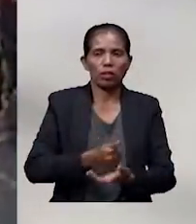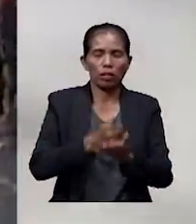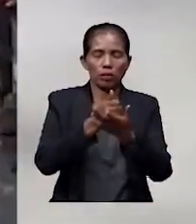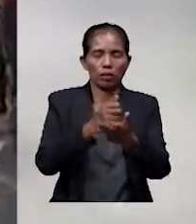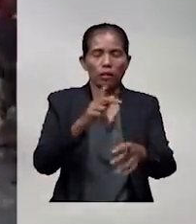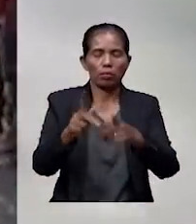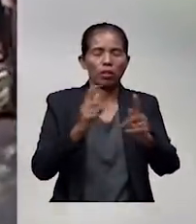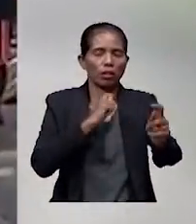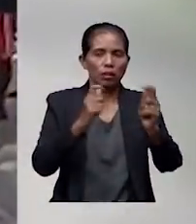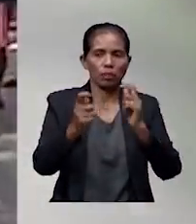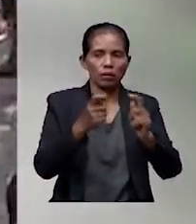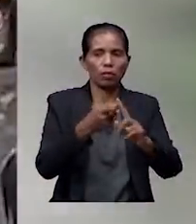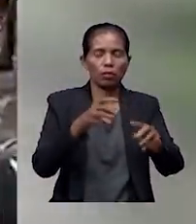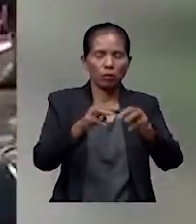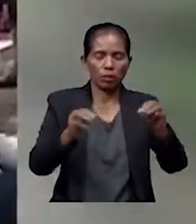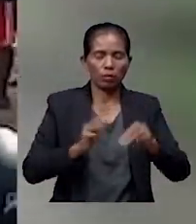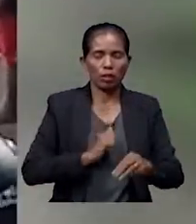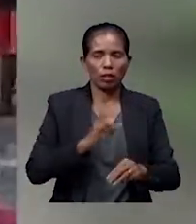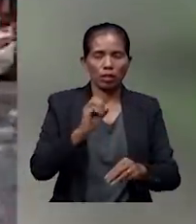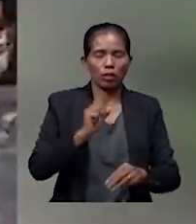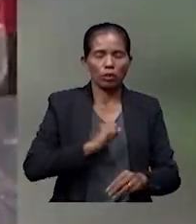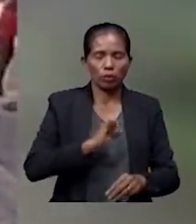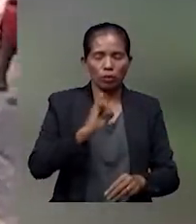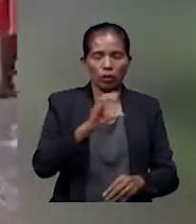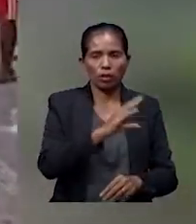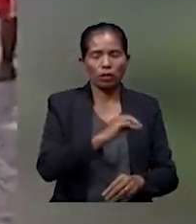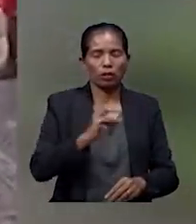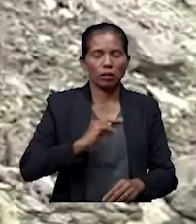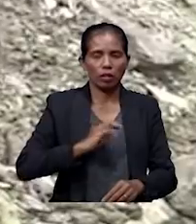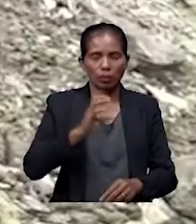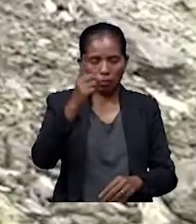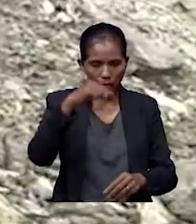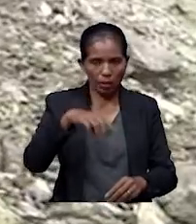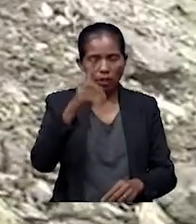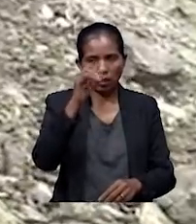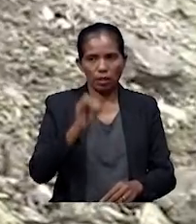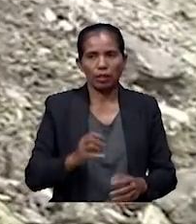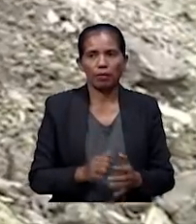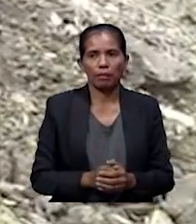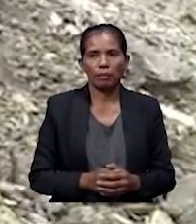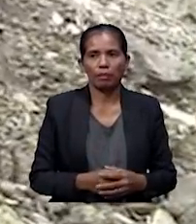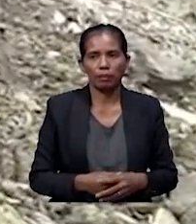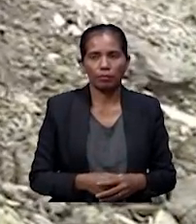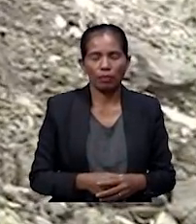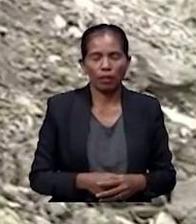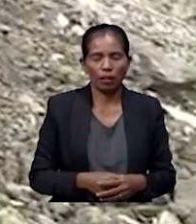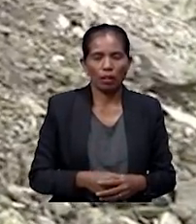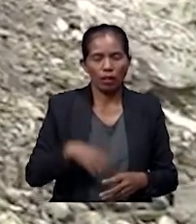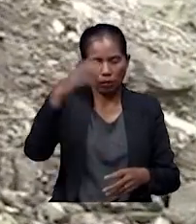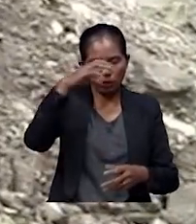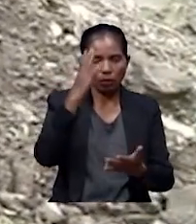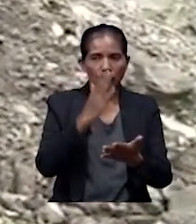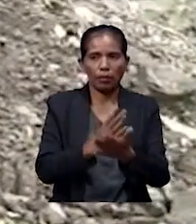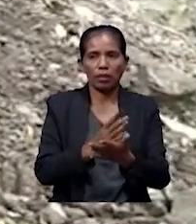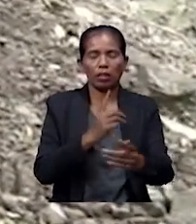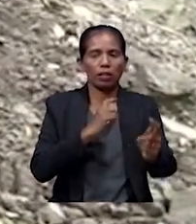sirkulasang transporte husi município Ainaru, suai, Kovalima no Same, Mayadili. Udah parah langsung, Rai, misalnya. Nebe karet transporte